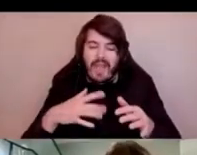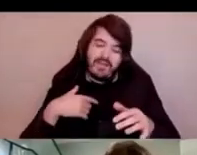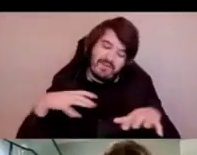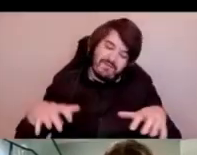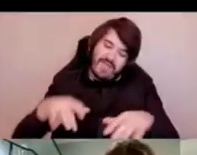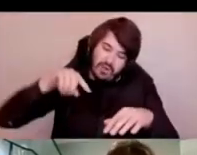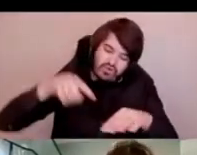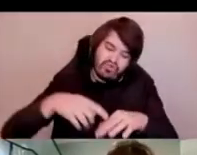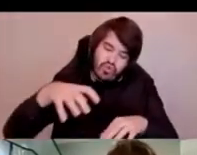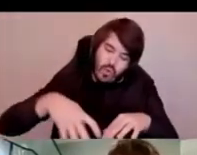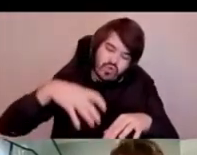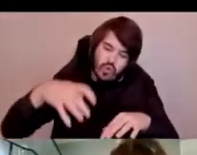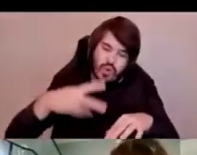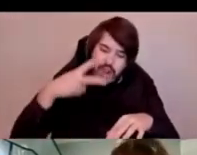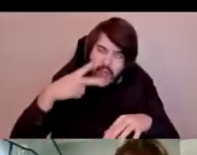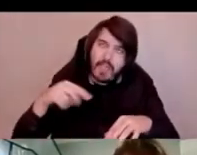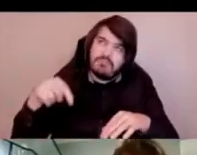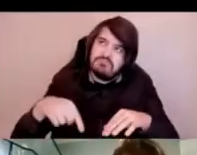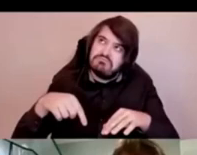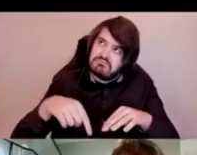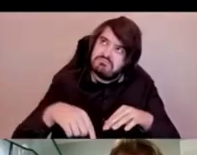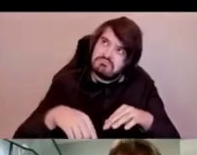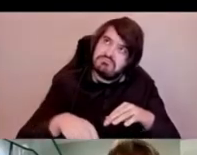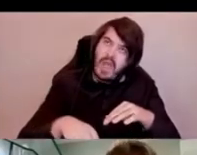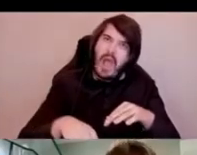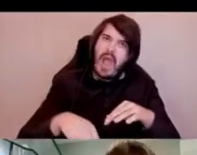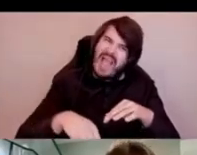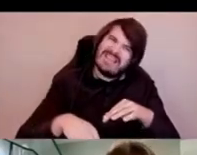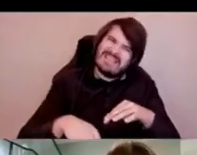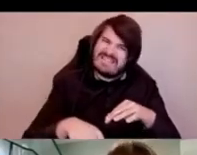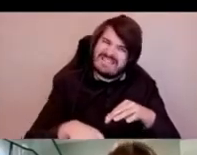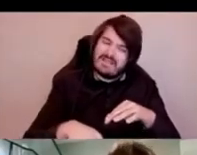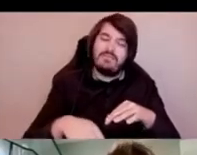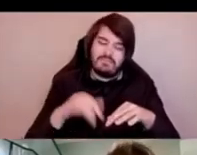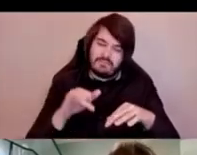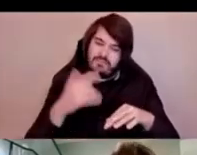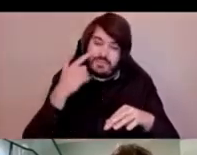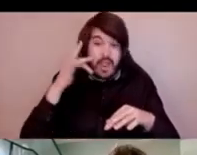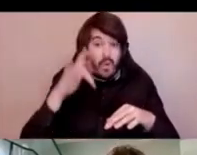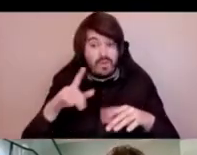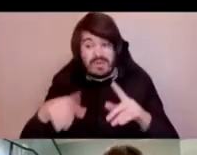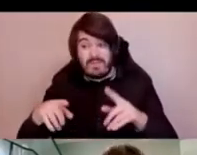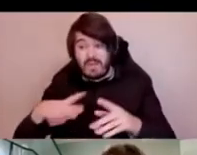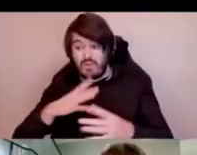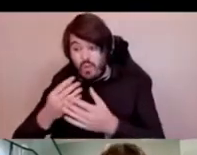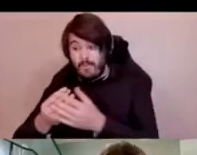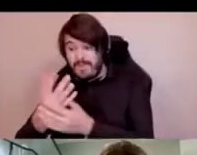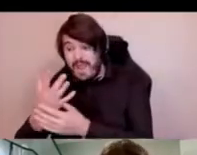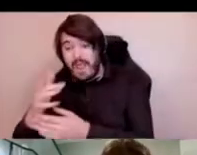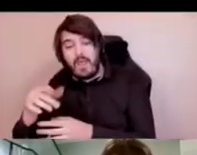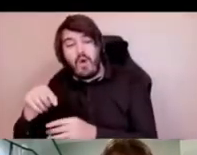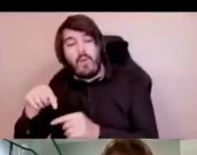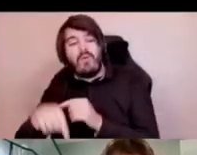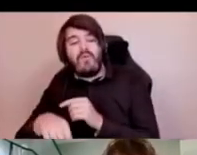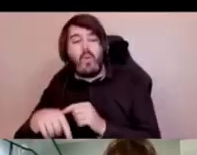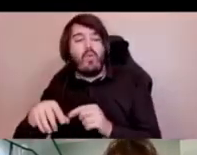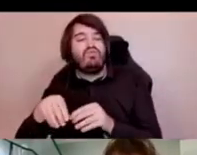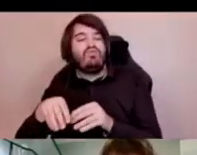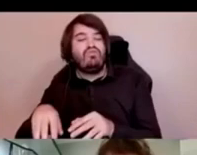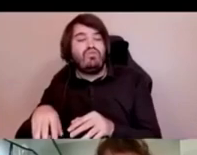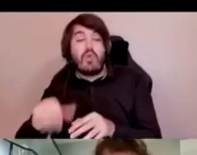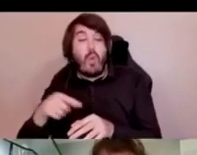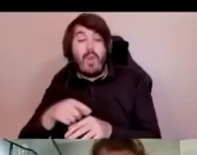et on regarde à quel point est-ce qu'on peut rentrer dans la terre parce qu'il y a différentes plantes qui nécessitent différentes profondeurs. Les racines